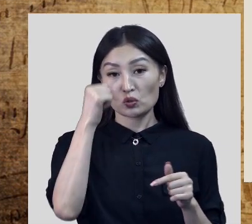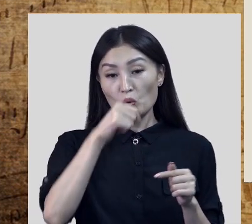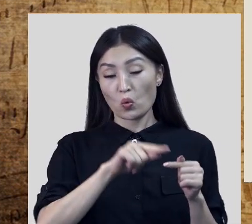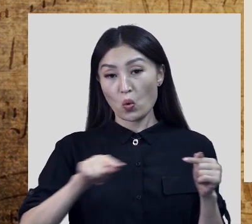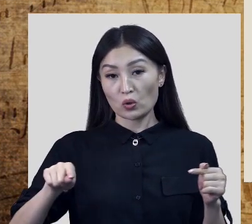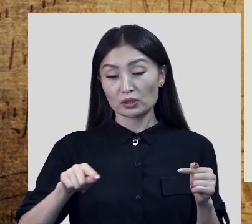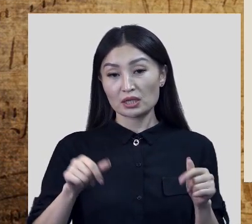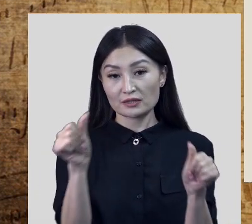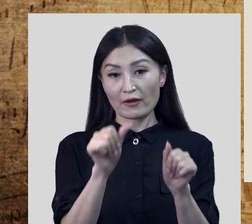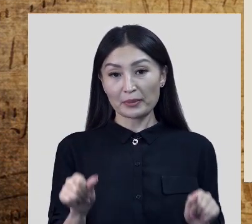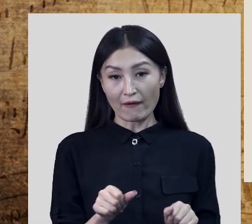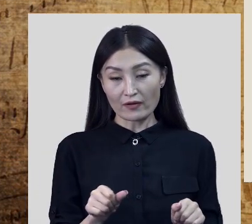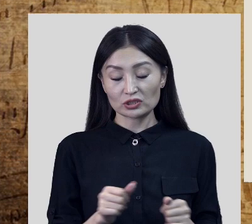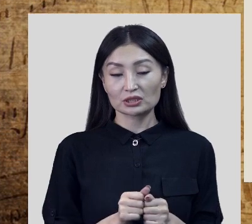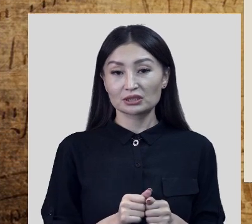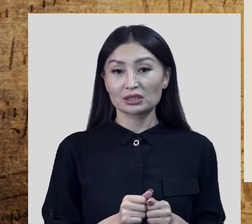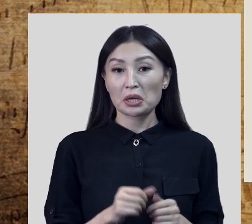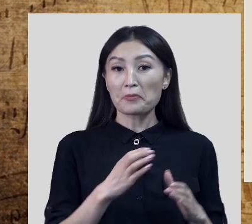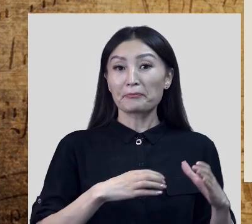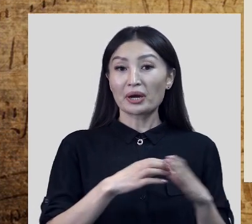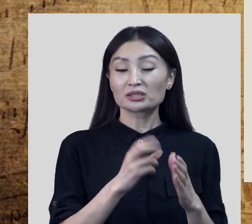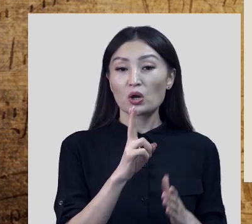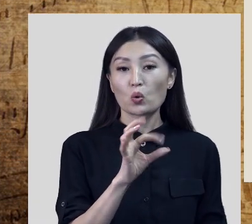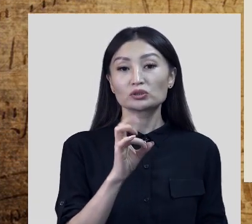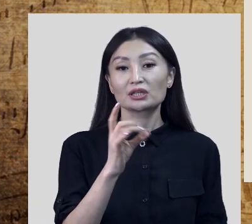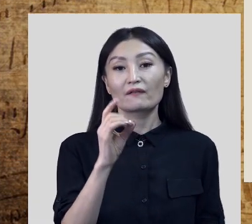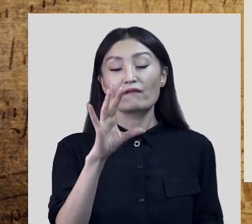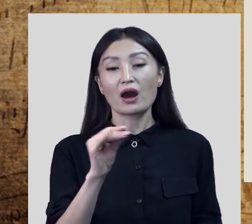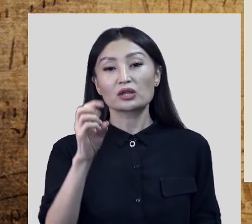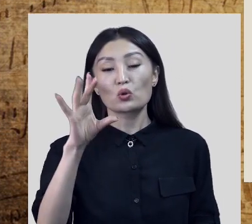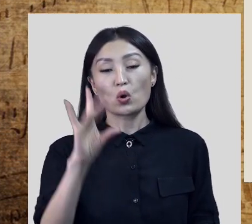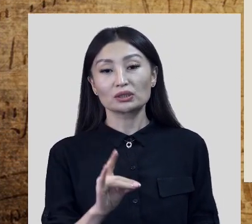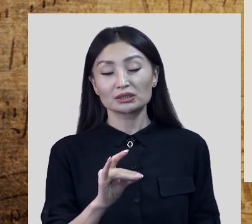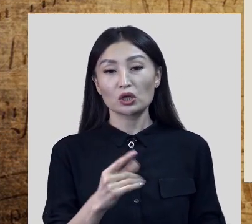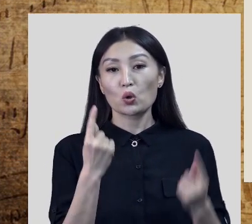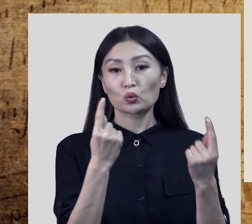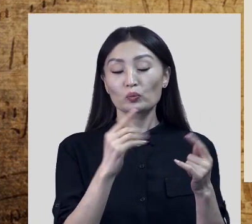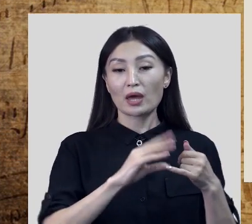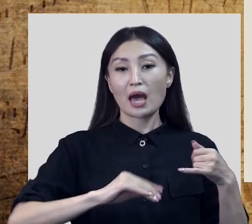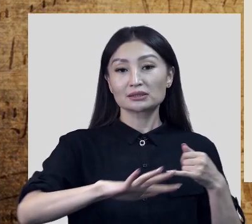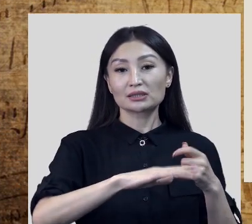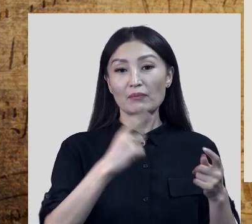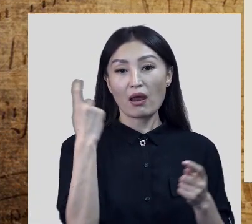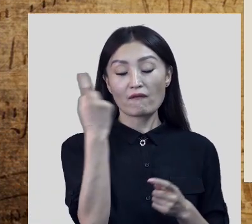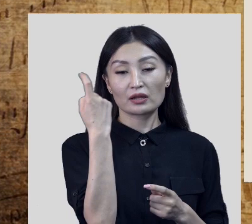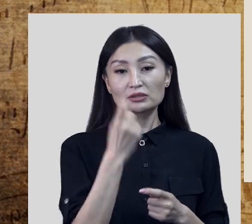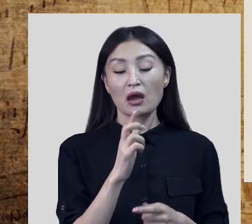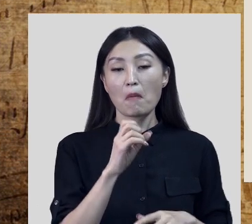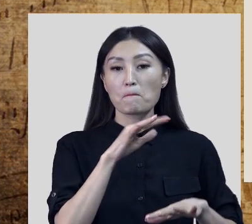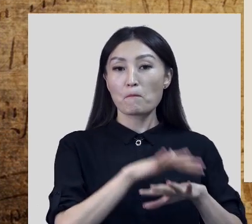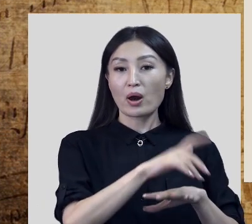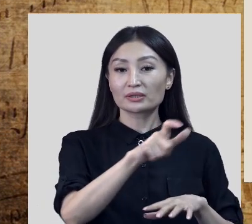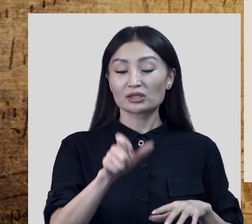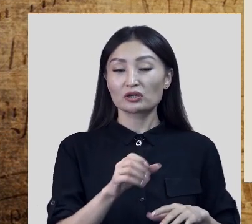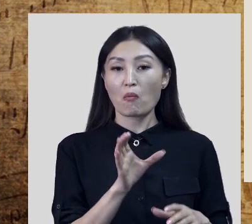окончательно сформировавшиеся партия консерваторов они представляли интересы крупных землевладельцев банкиров богатых